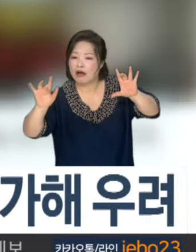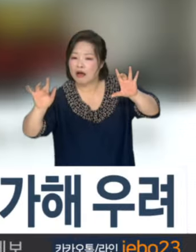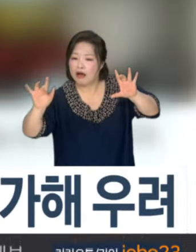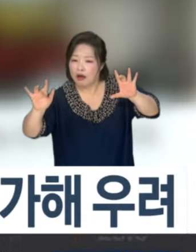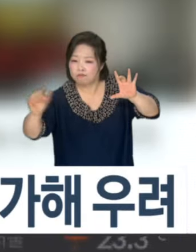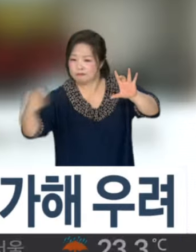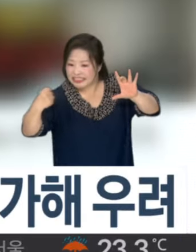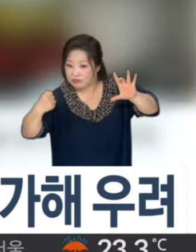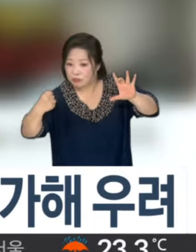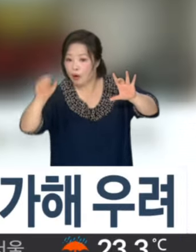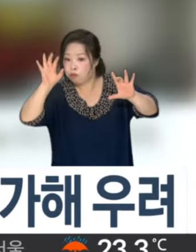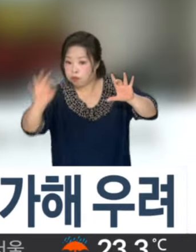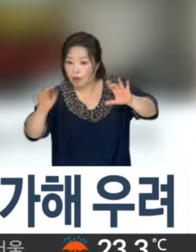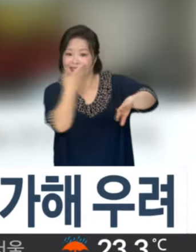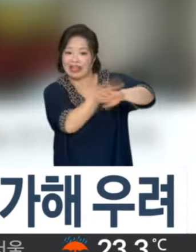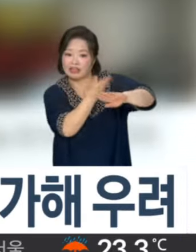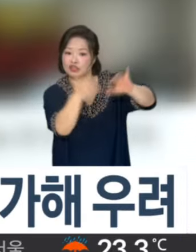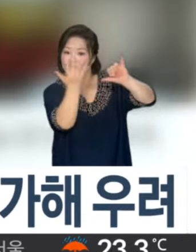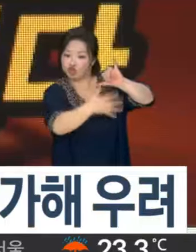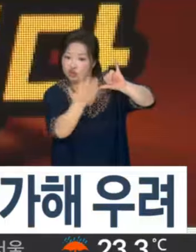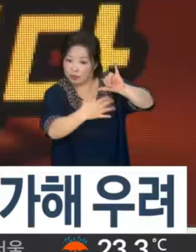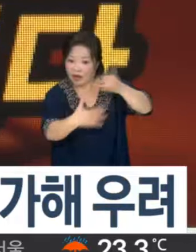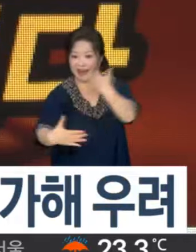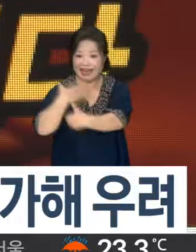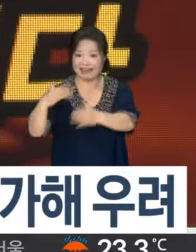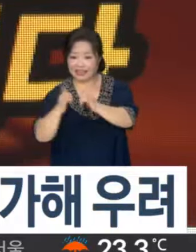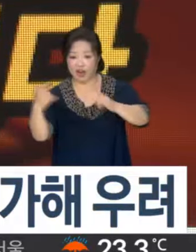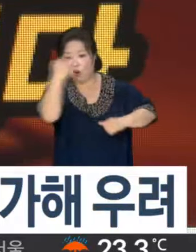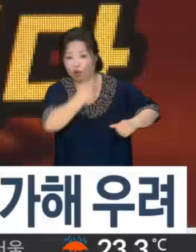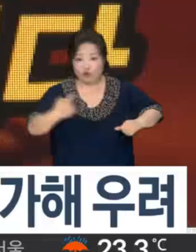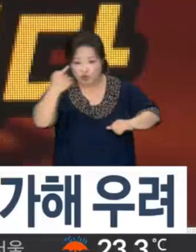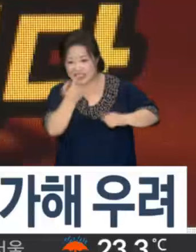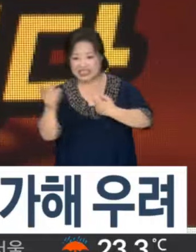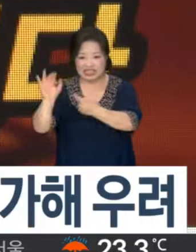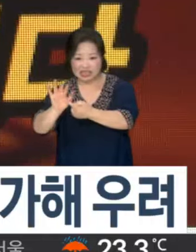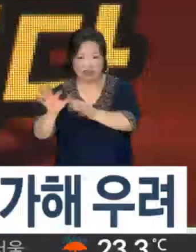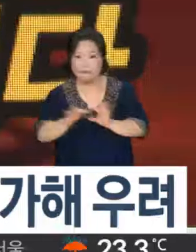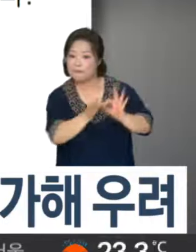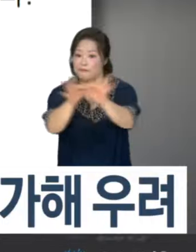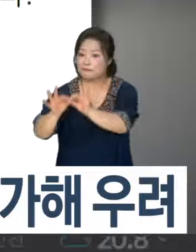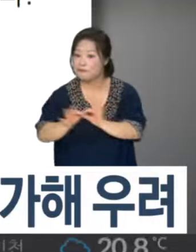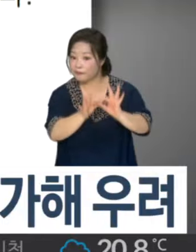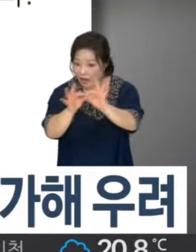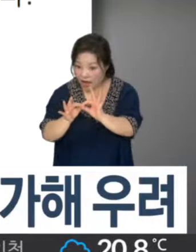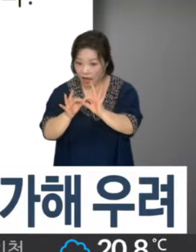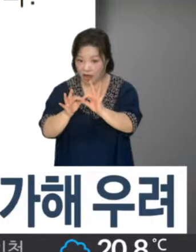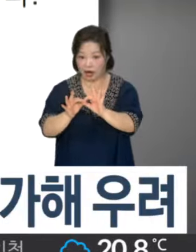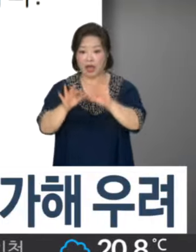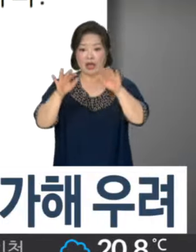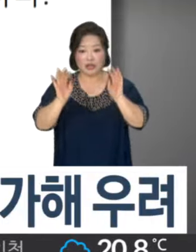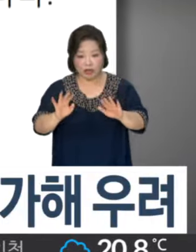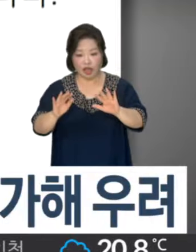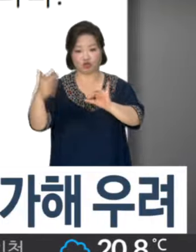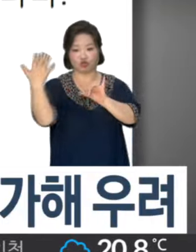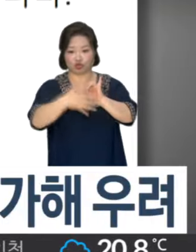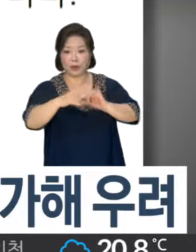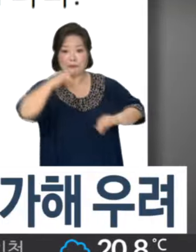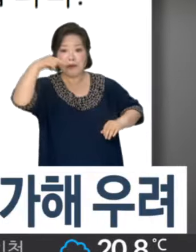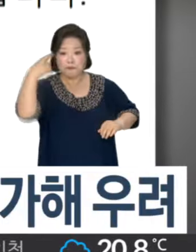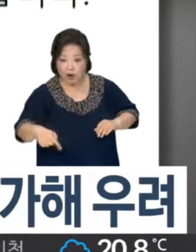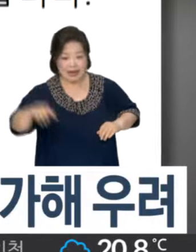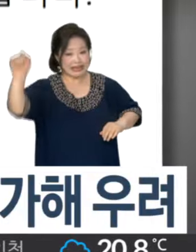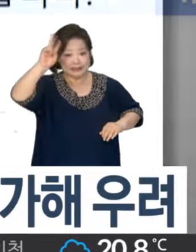관심을 끌자 다른 유튜버까지 가해자 신상 공개에 뛰어들기도 했습니다 하지만 해당 유튜버는 돌연